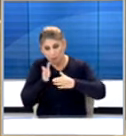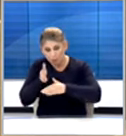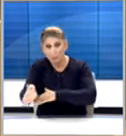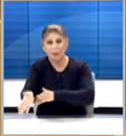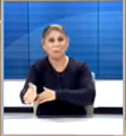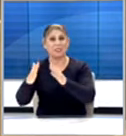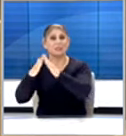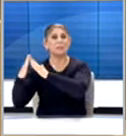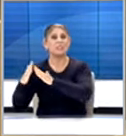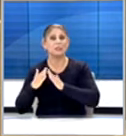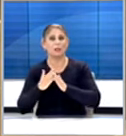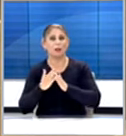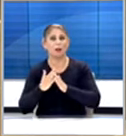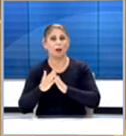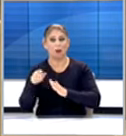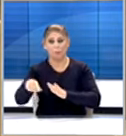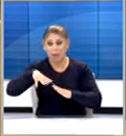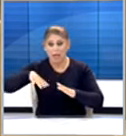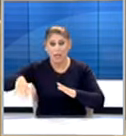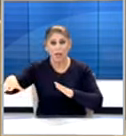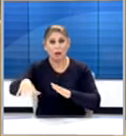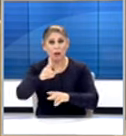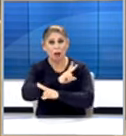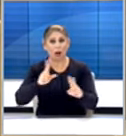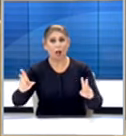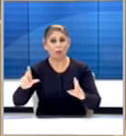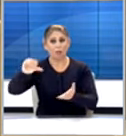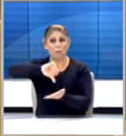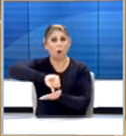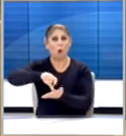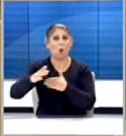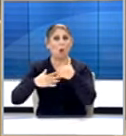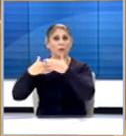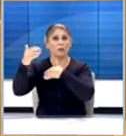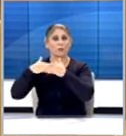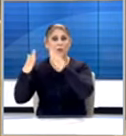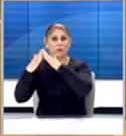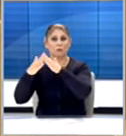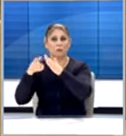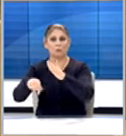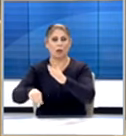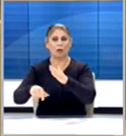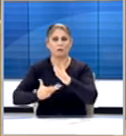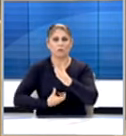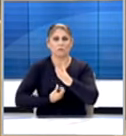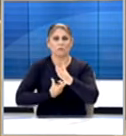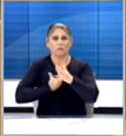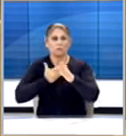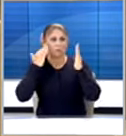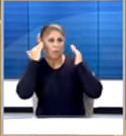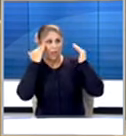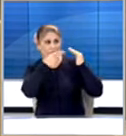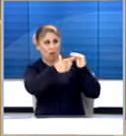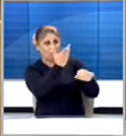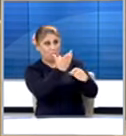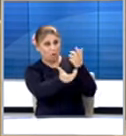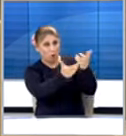με αμιγώς αστικό προφίλ, δημιουργώντας εκ νέου γενικευμένο αίσθημα ανασφάλειας στους